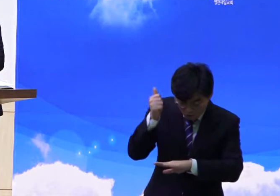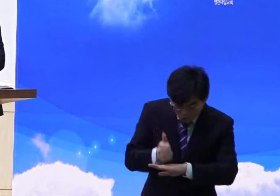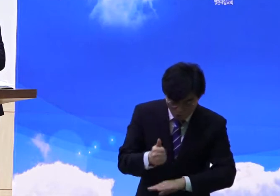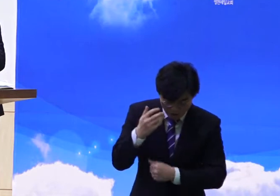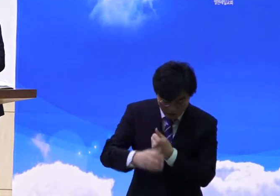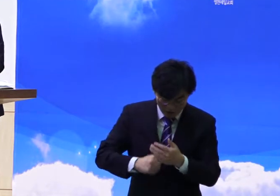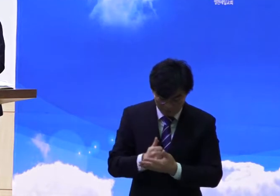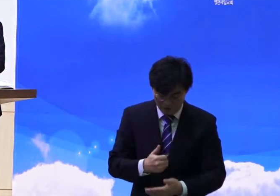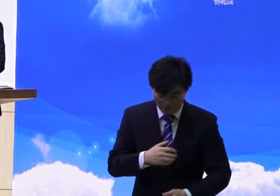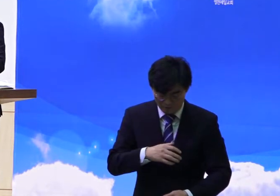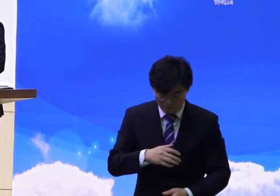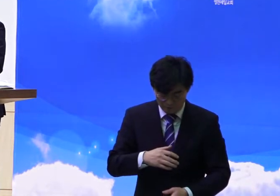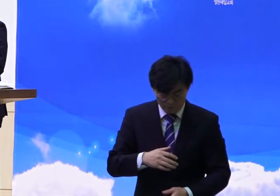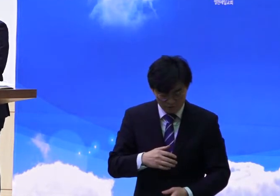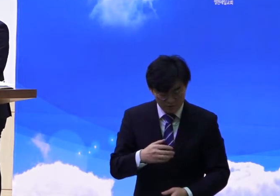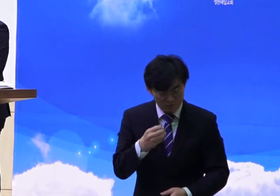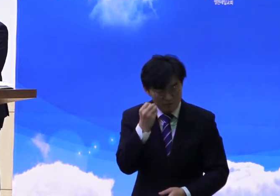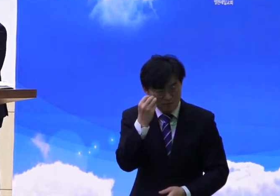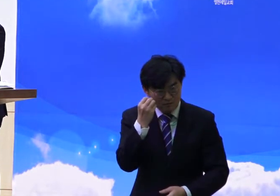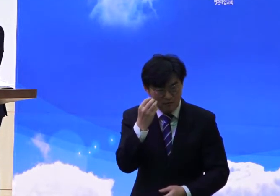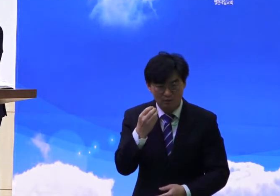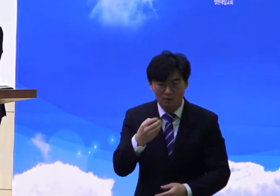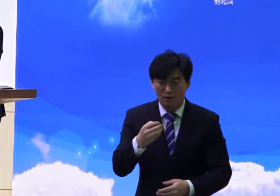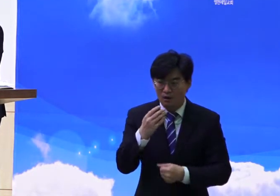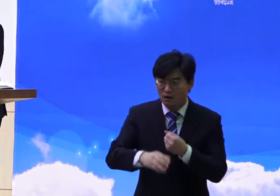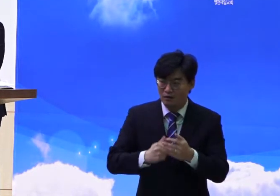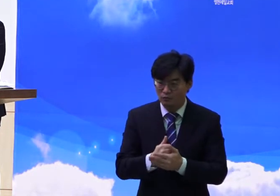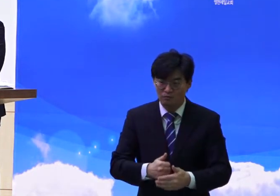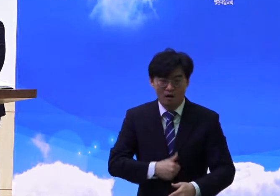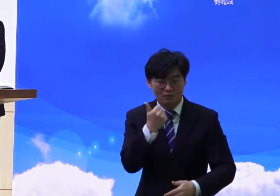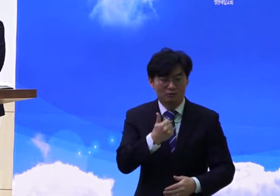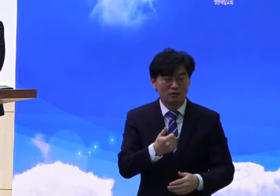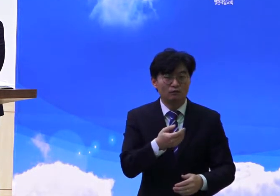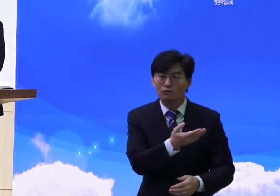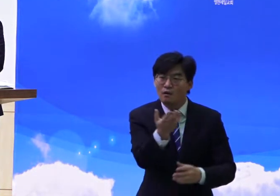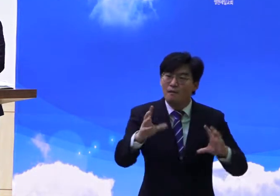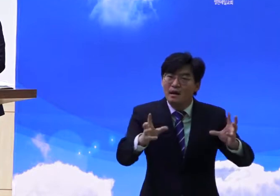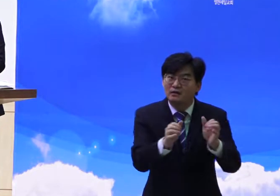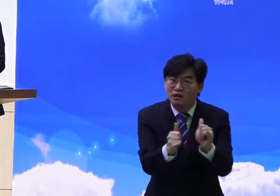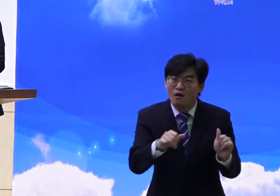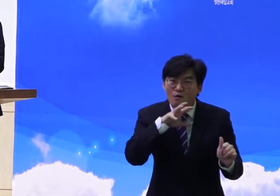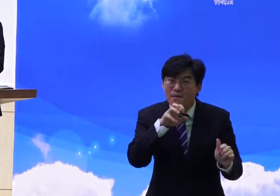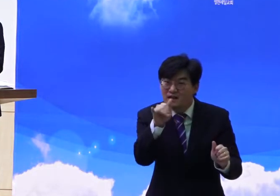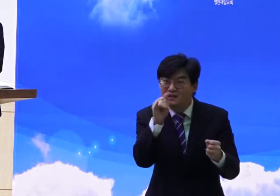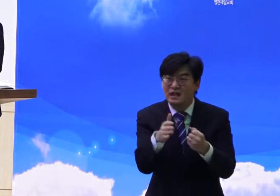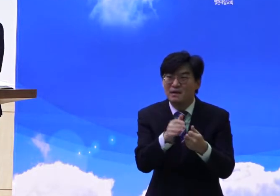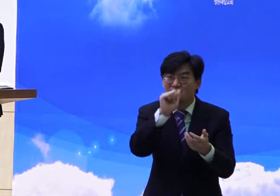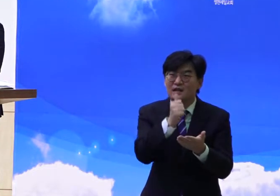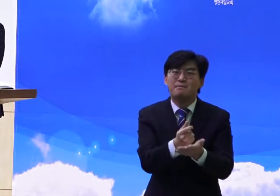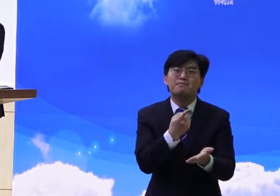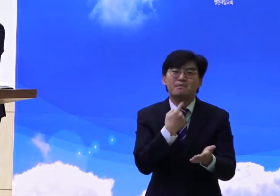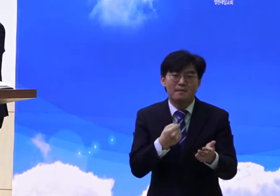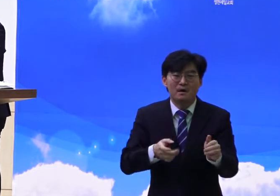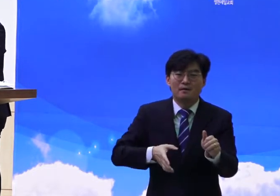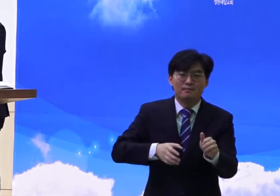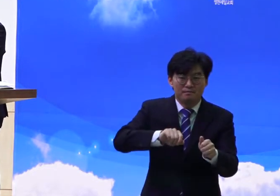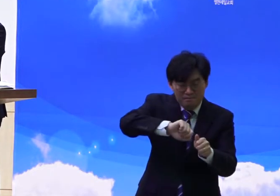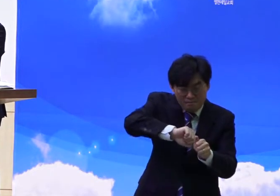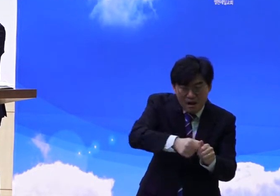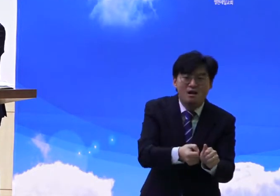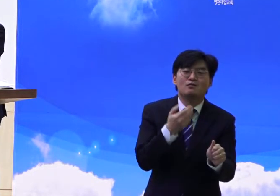하나님을 향한 원망과 불평과 불신앙의 죄 때문에 불뱀에 물려서 많은 사람들이 죽어가고